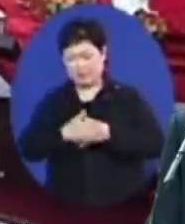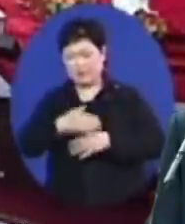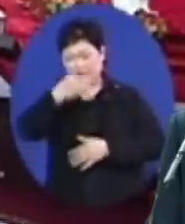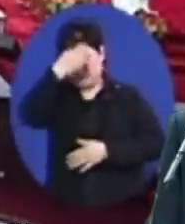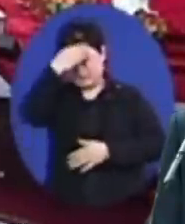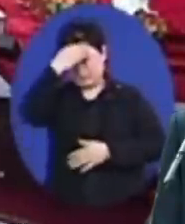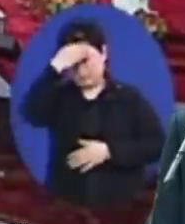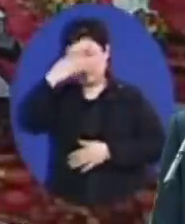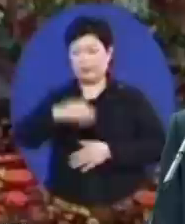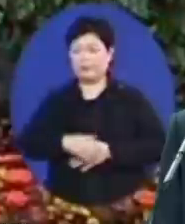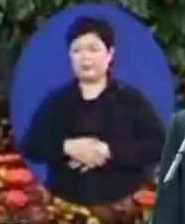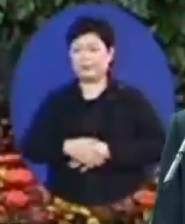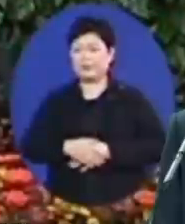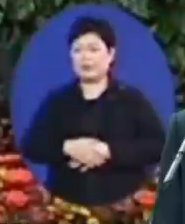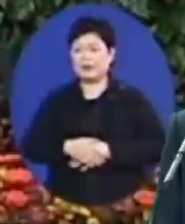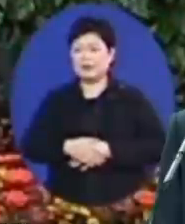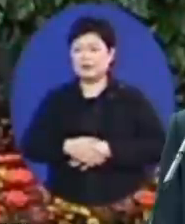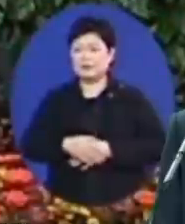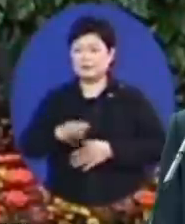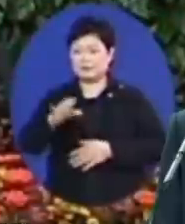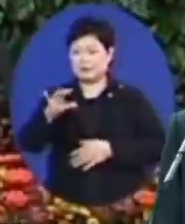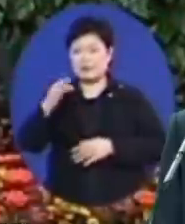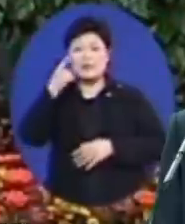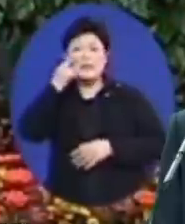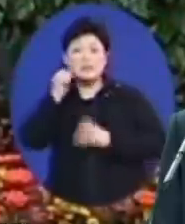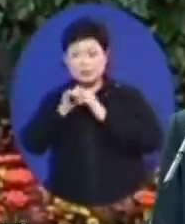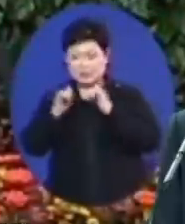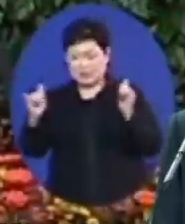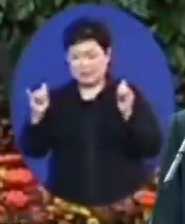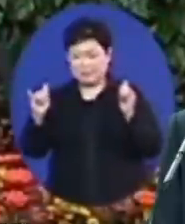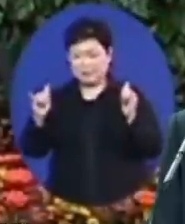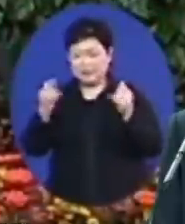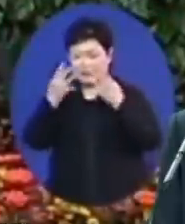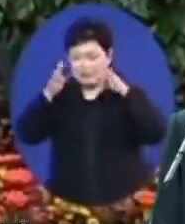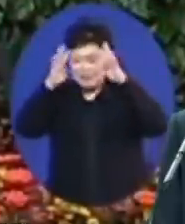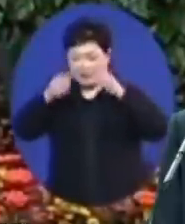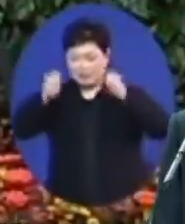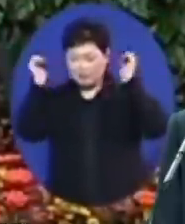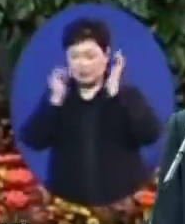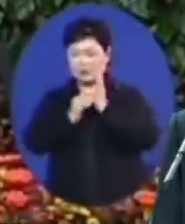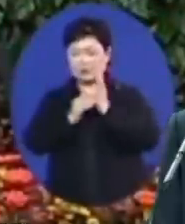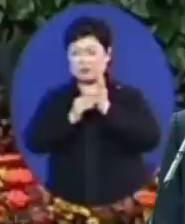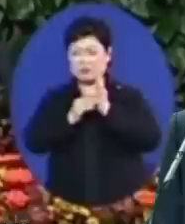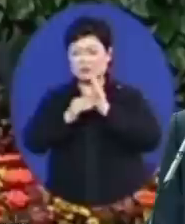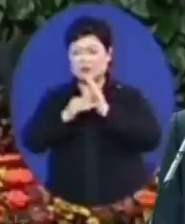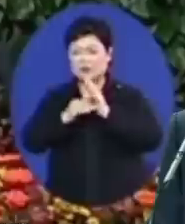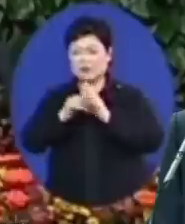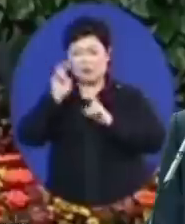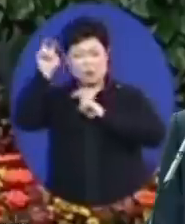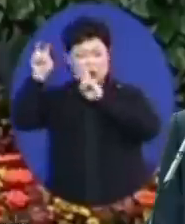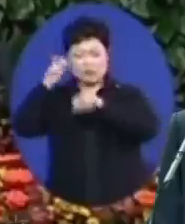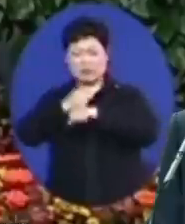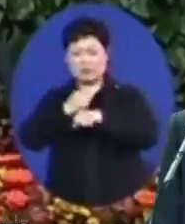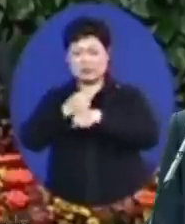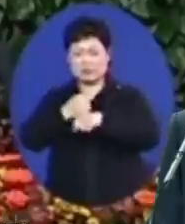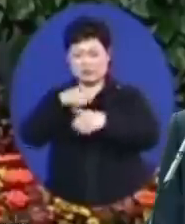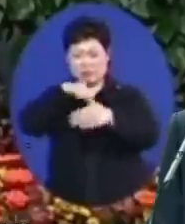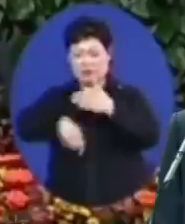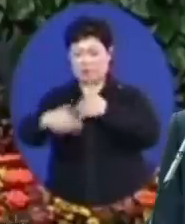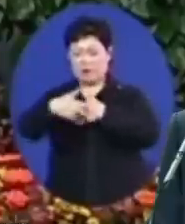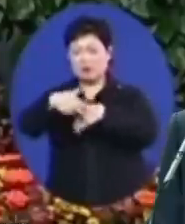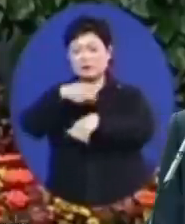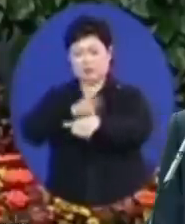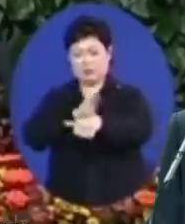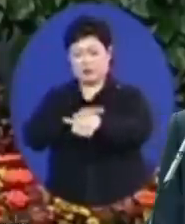기독교인이었던 이무라 가즈오 씨는 일본 대학 의학부를 졸업하고 오사카의 한 병원 내과 의사로 근무했습니다.